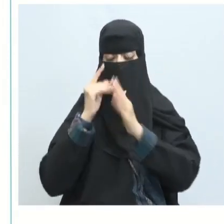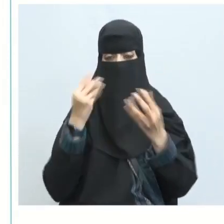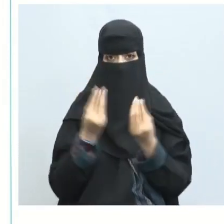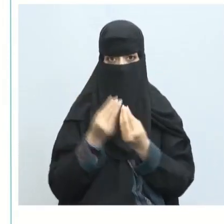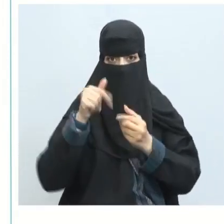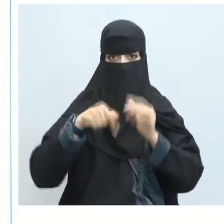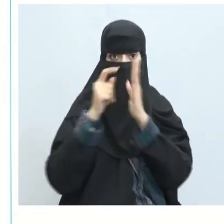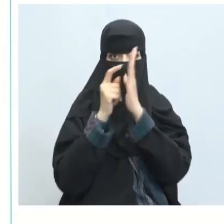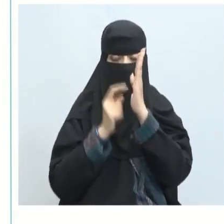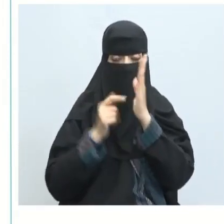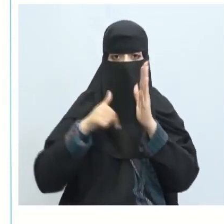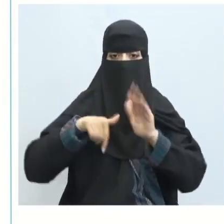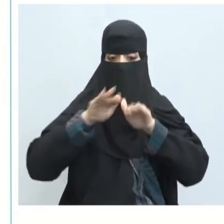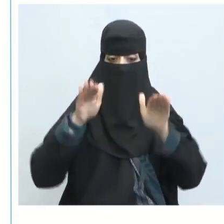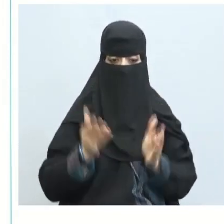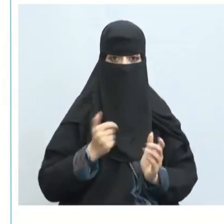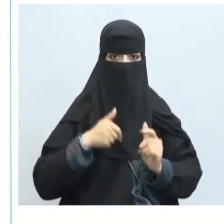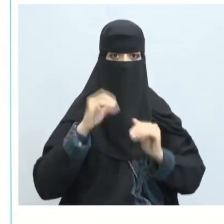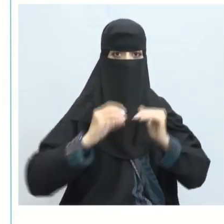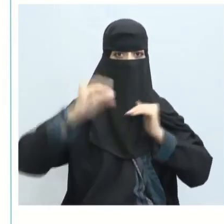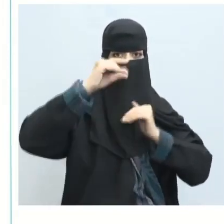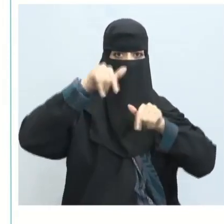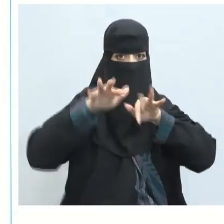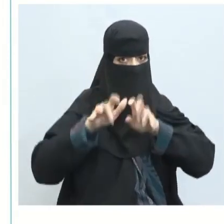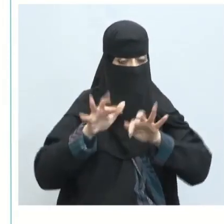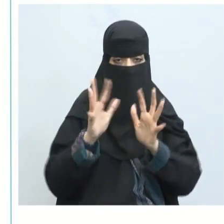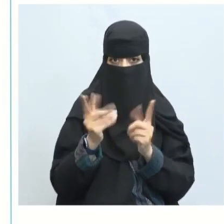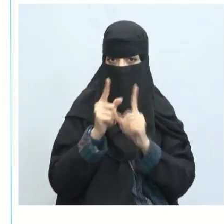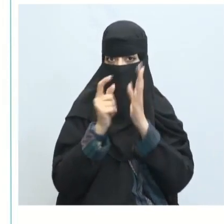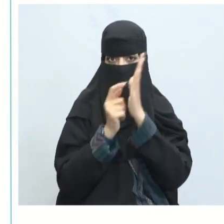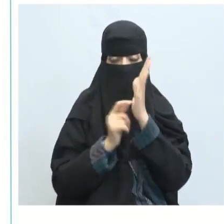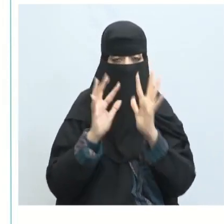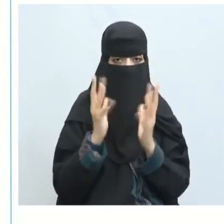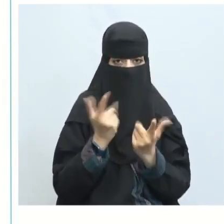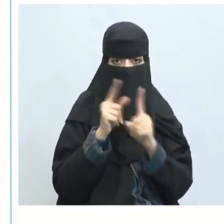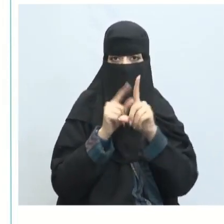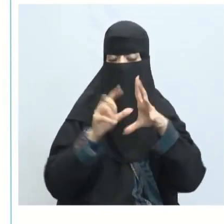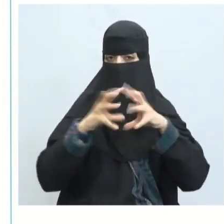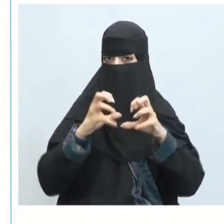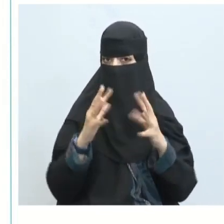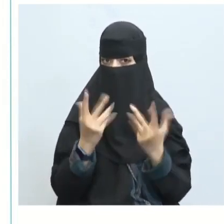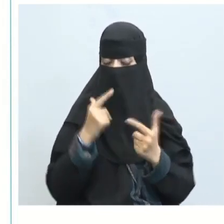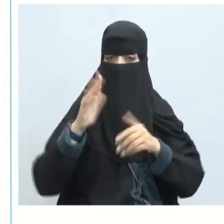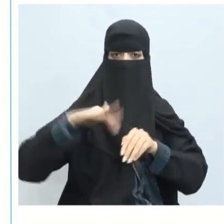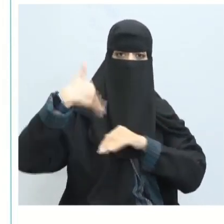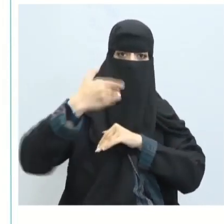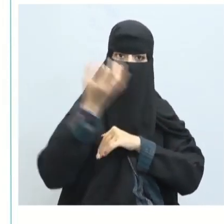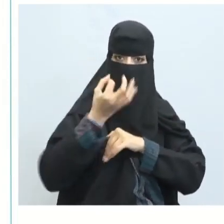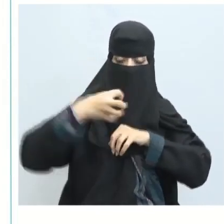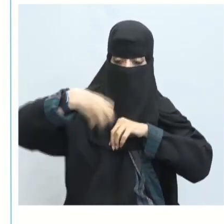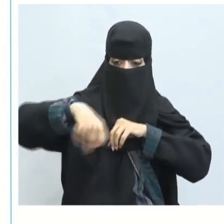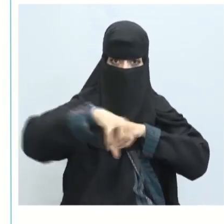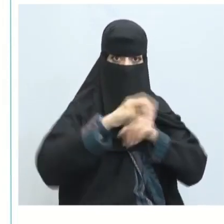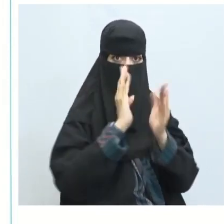على تنظيم الاداره المكتبيه ماذا نقصد بالتنظيم للاداره للمكتب بعد ذلك تحدثنا عن تصنيف